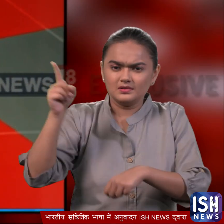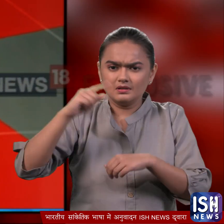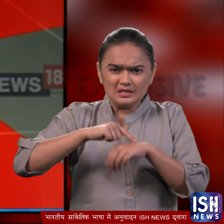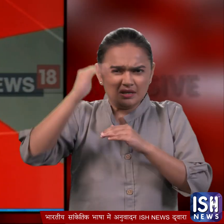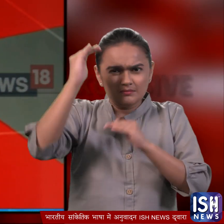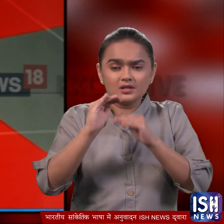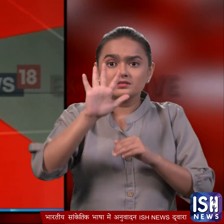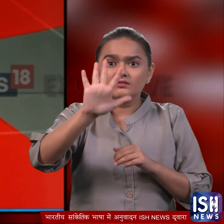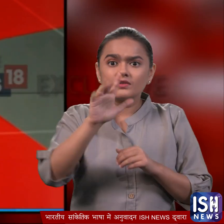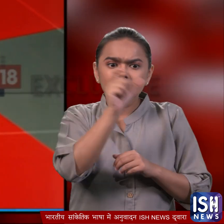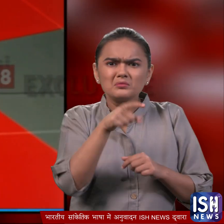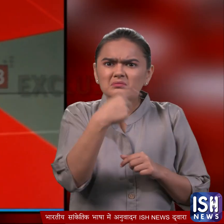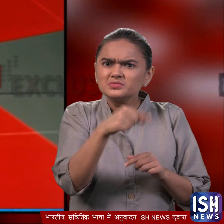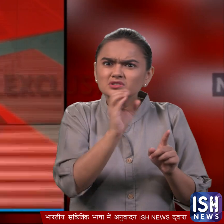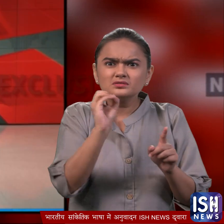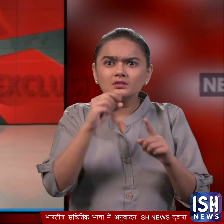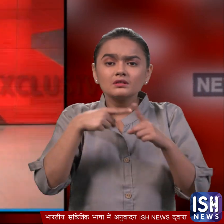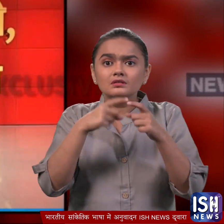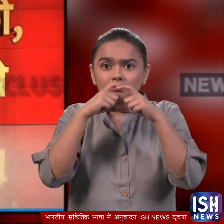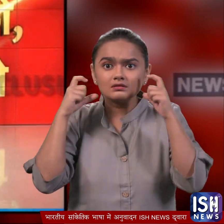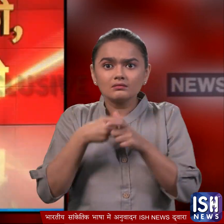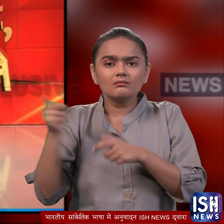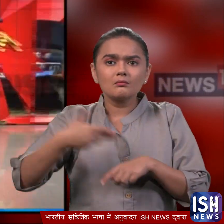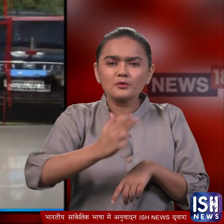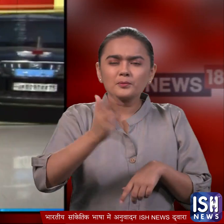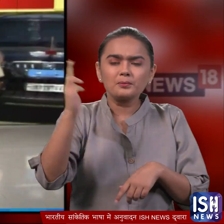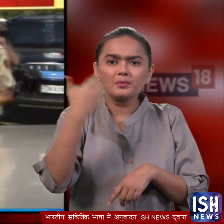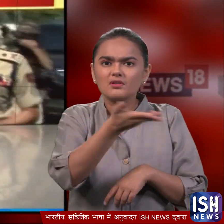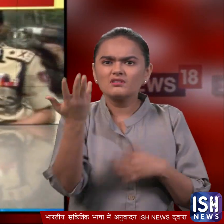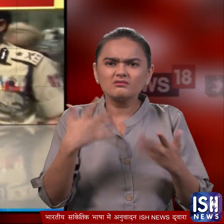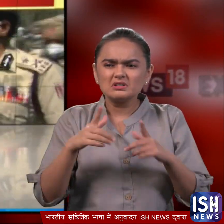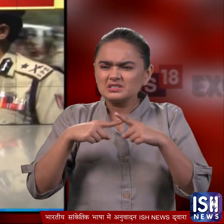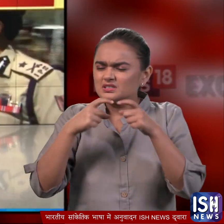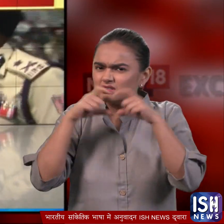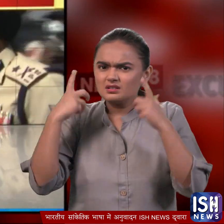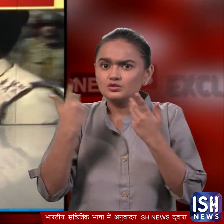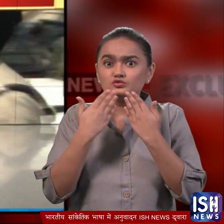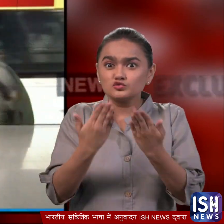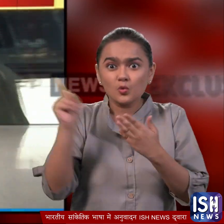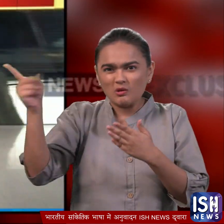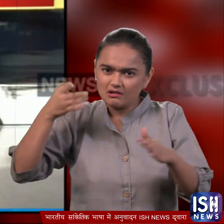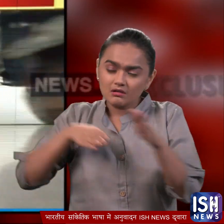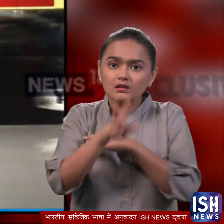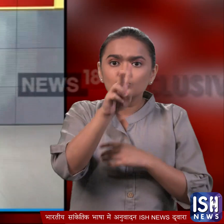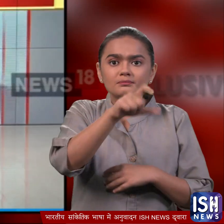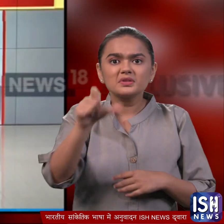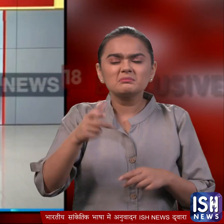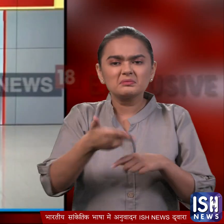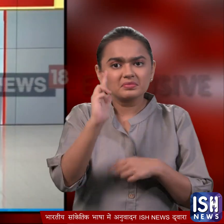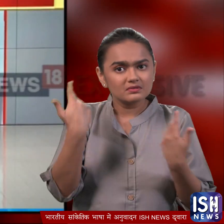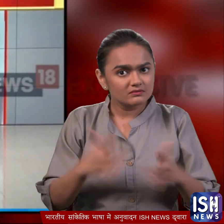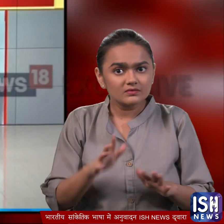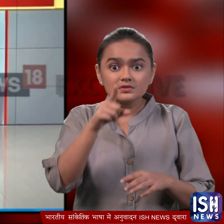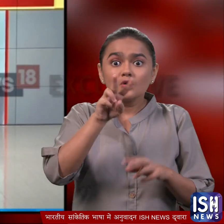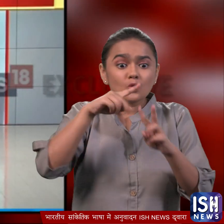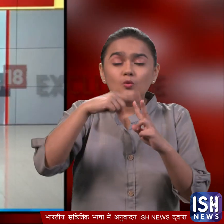घंटे से भी कम वक्त में 5 बेकसूर लोगों को आतंकियों ने मौत के घाट उतार दिया। बुज़दिल आतंकियों की एक टोली ने एक स्कूल में घुसकर 2 लोगों की